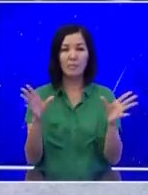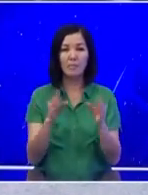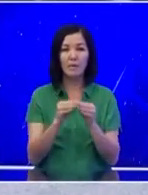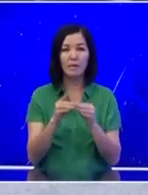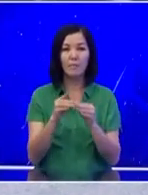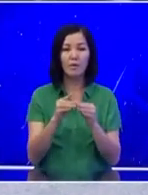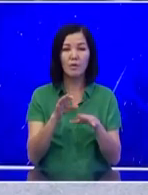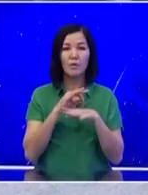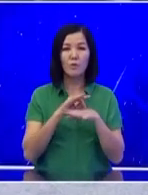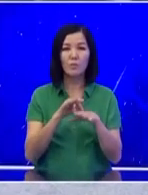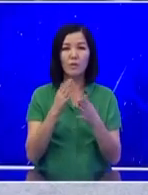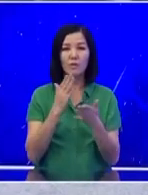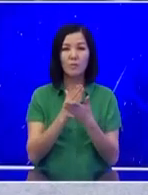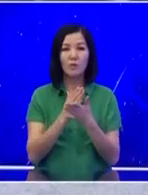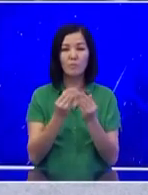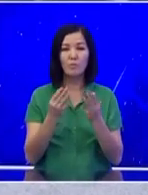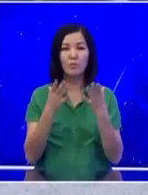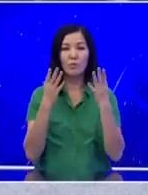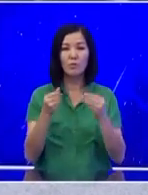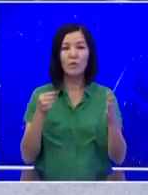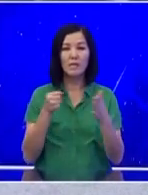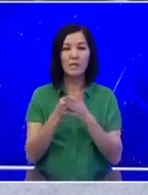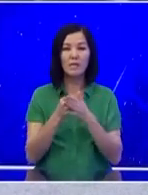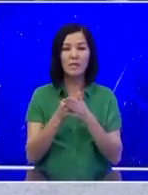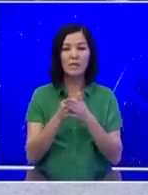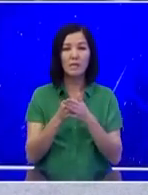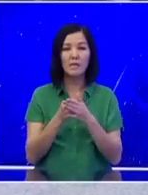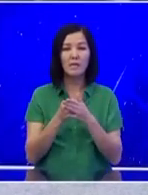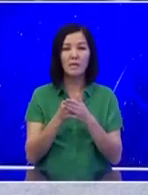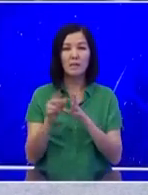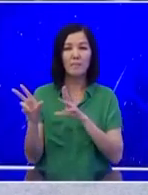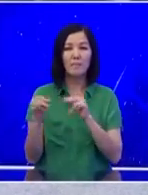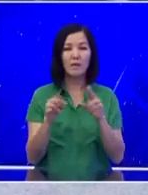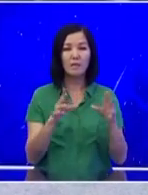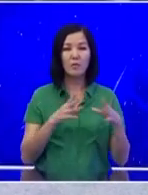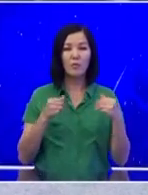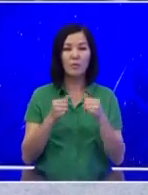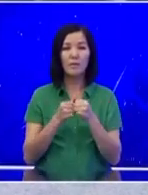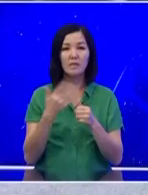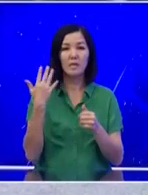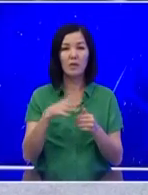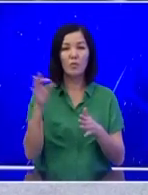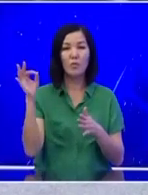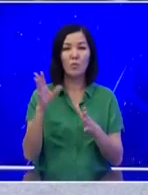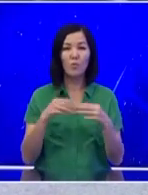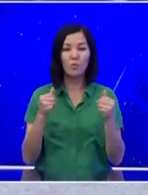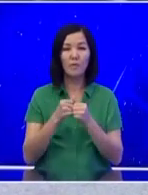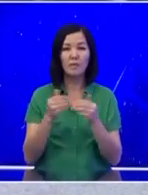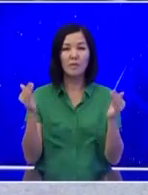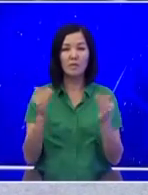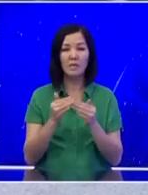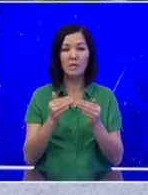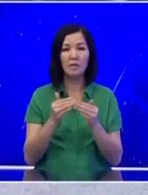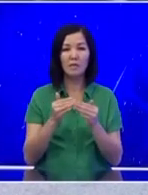болсын ұйымдастырып тұрамыз. Осы күнге дейін, бұл күнге дейін Бақыт отбасы аясында біз 50 отбасына, осындай кішкентай